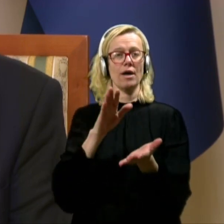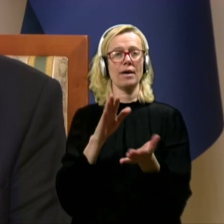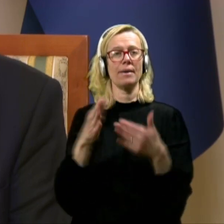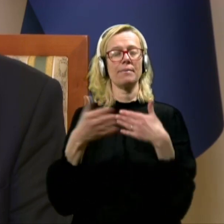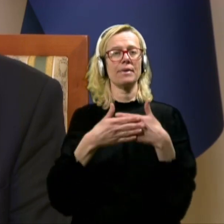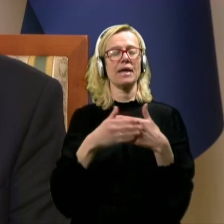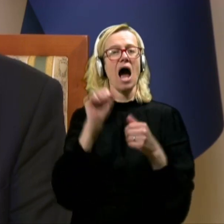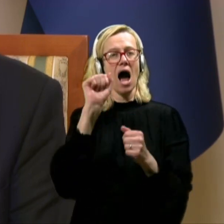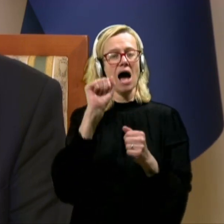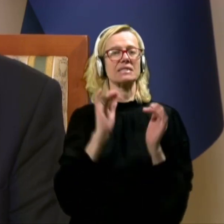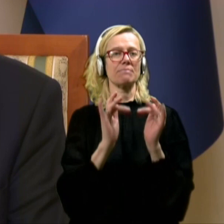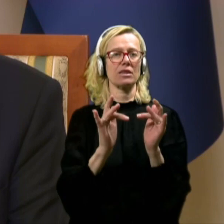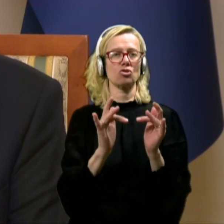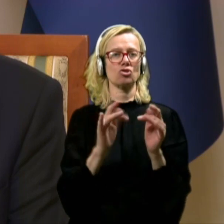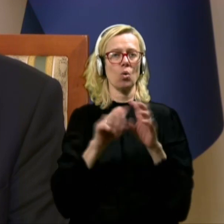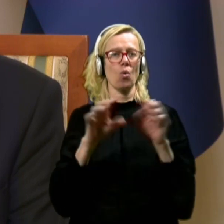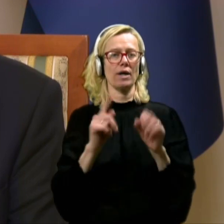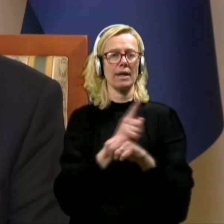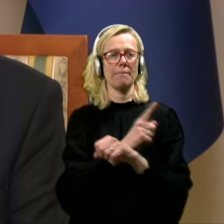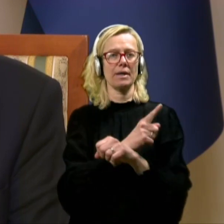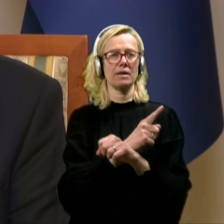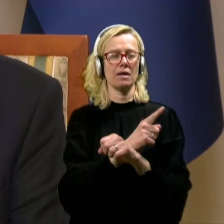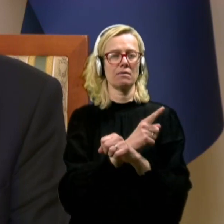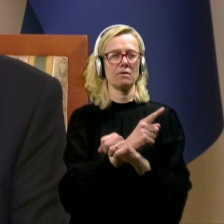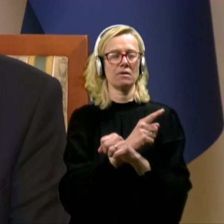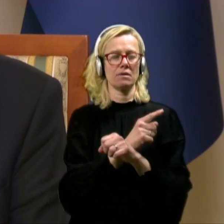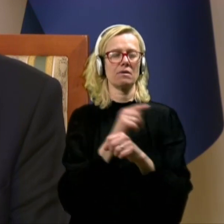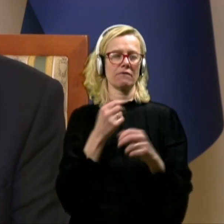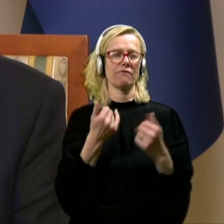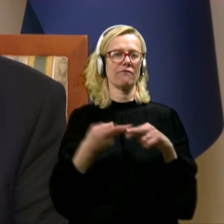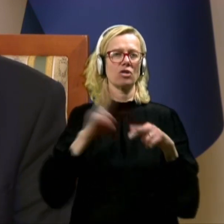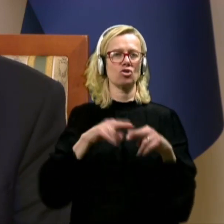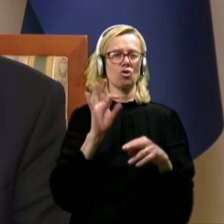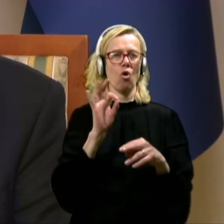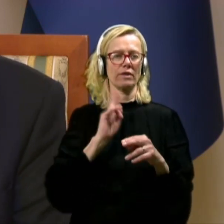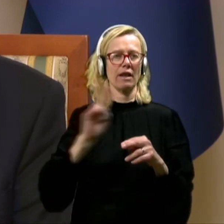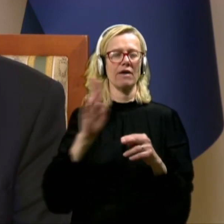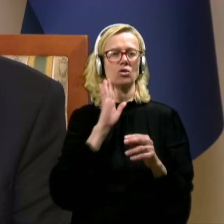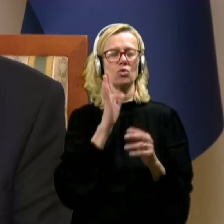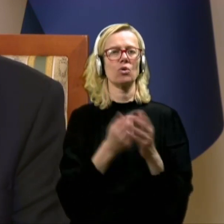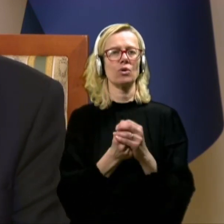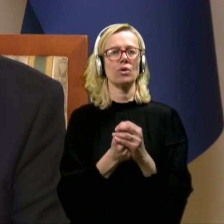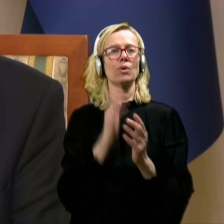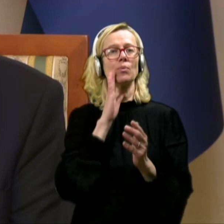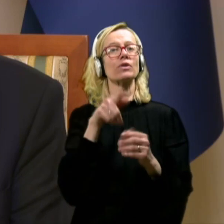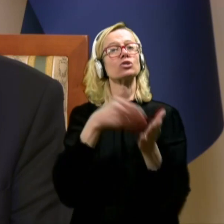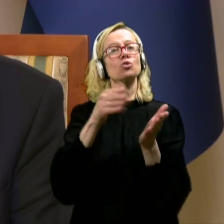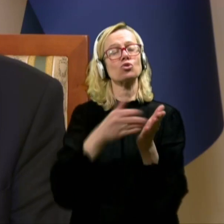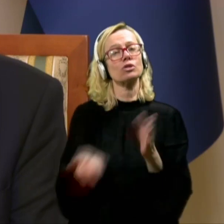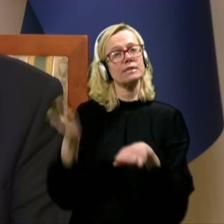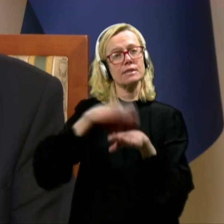pri asimetričnih ukrepih, o katerih nekaj več v nadaljevanju, pa se bodo ti stroški krili iz podnebnega